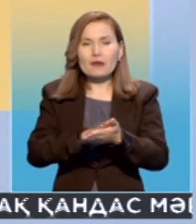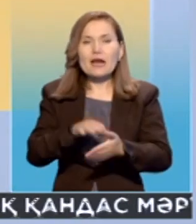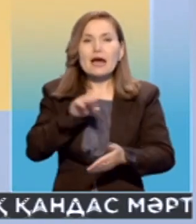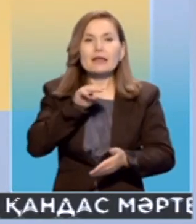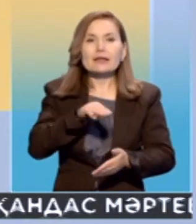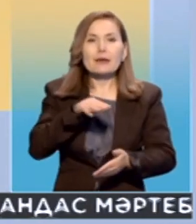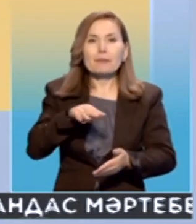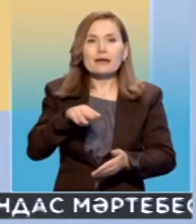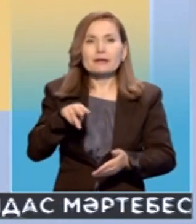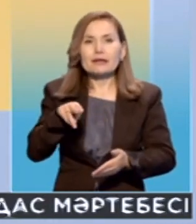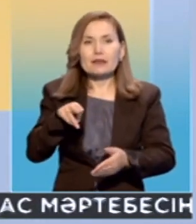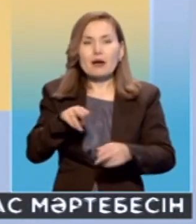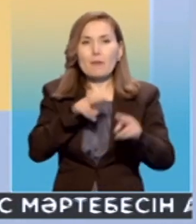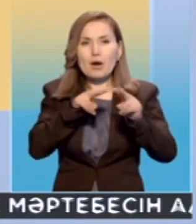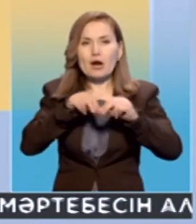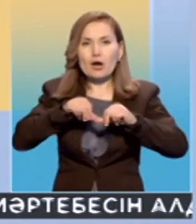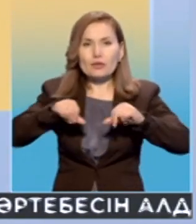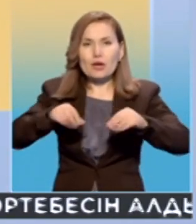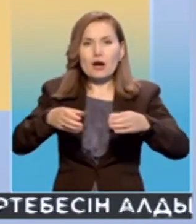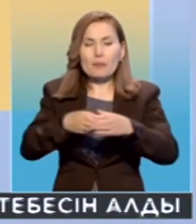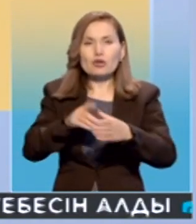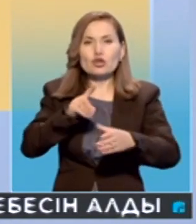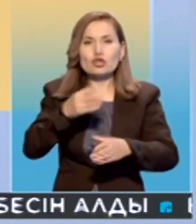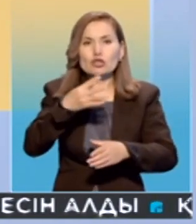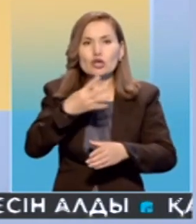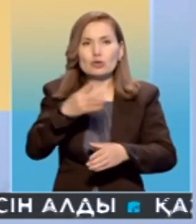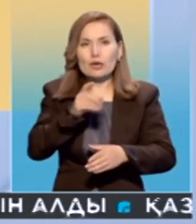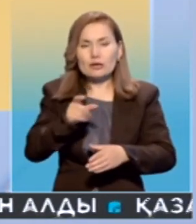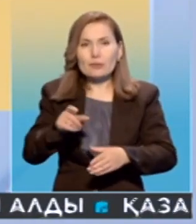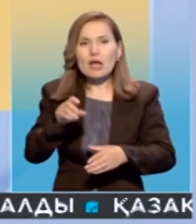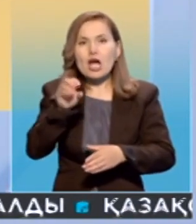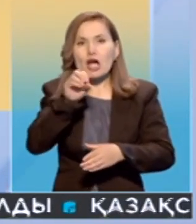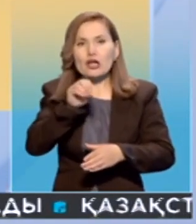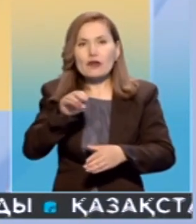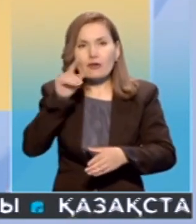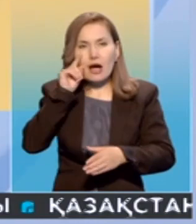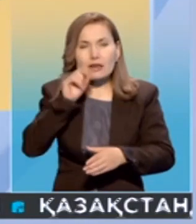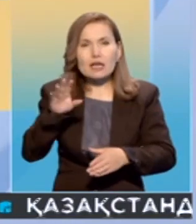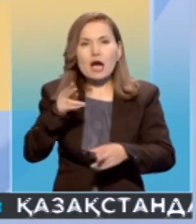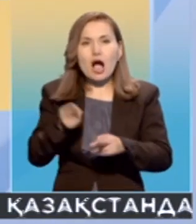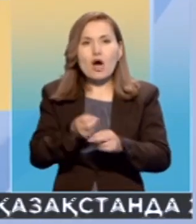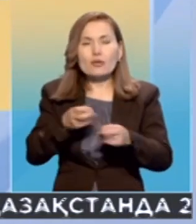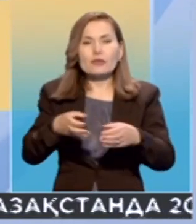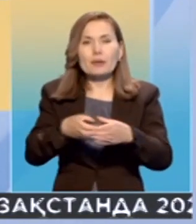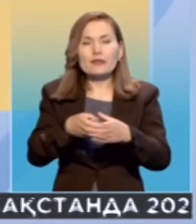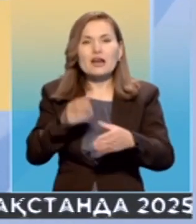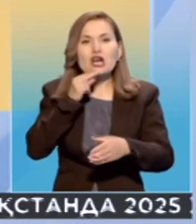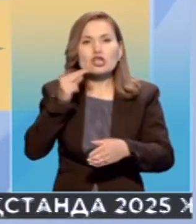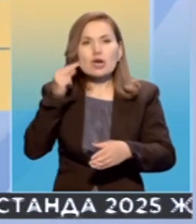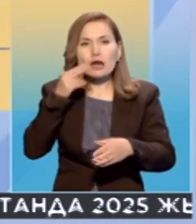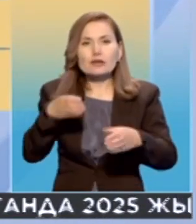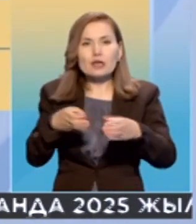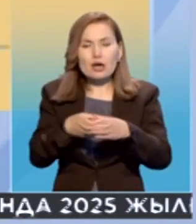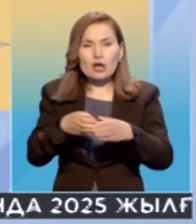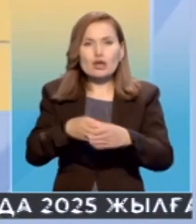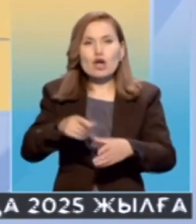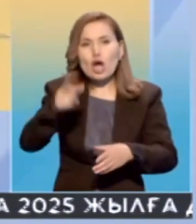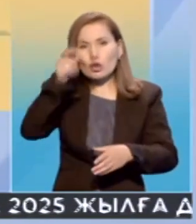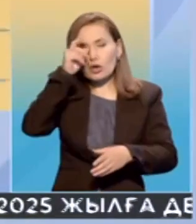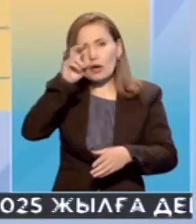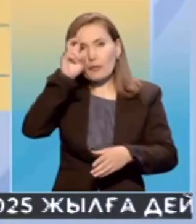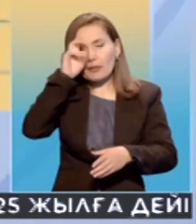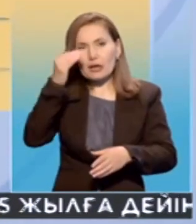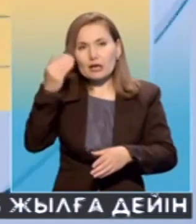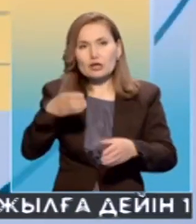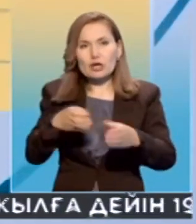ТМД-ның байқаушылар миссиясы 144 адам. Қалғаны Еуразиялық қауіпсіздік және ынтымақтастық ұйымы, Шанхай ынтымақтастық ұйымы, Түркі мемлекеттер